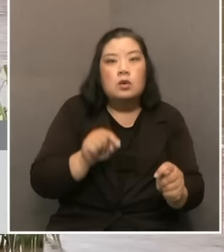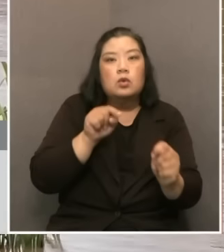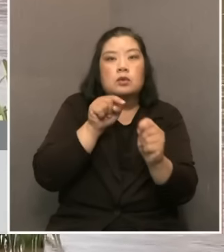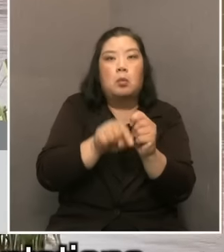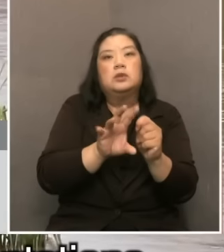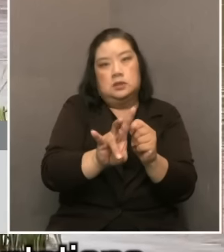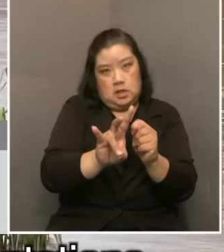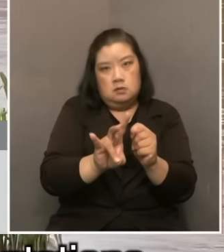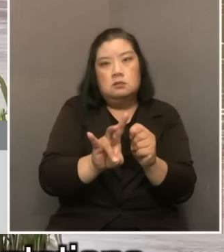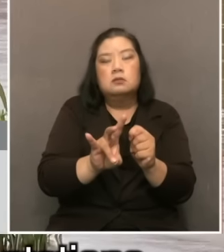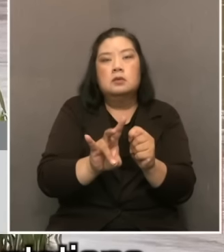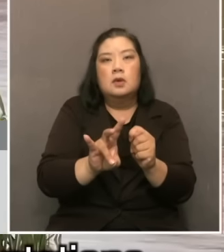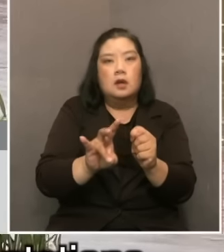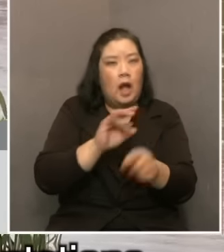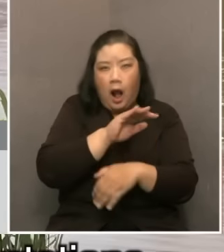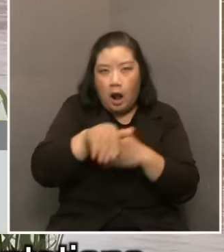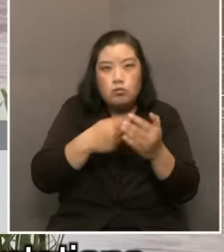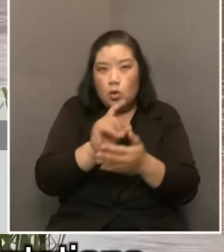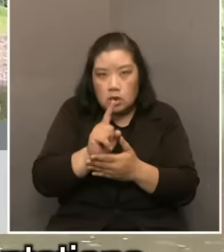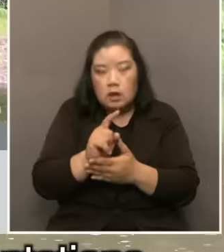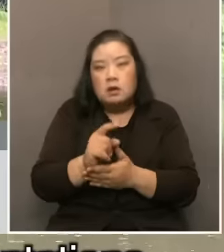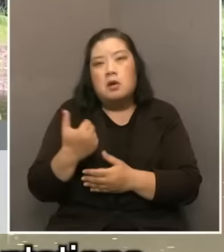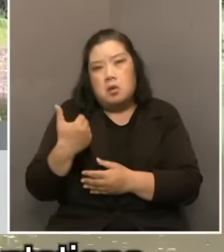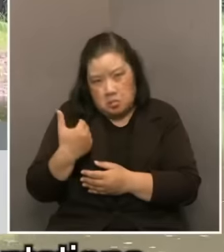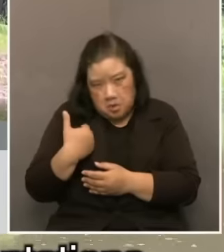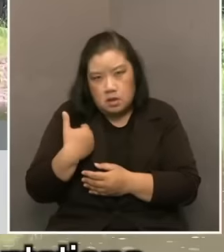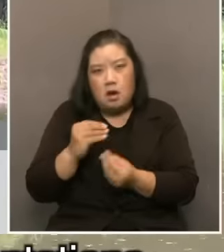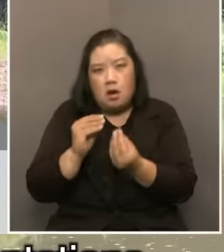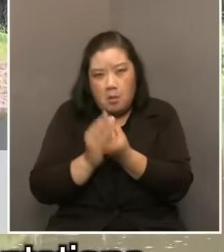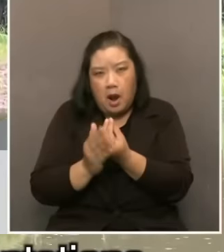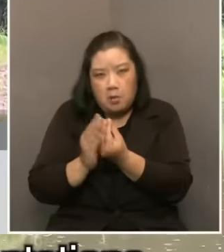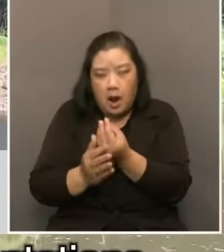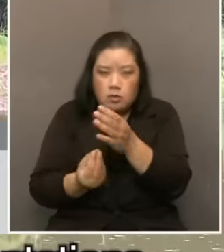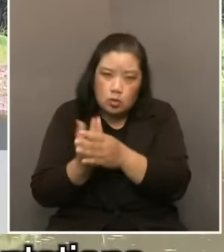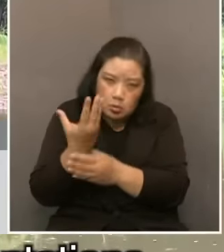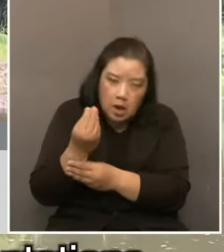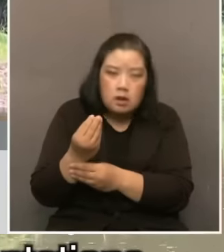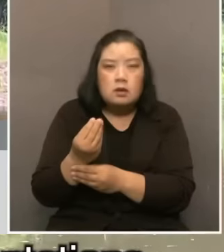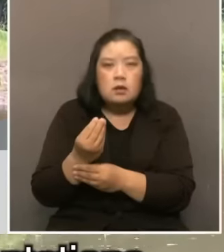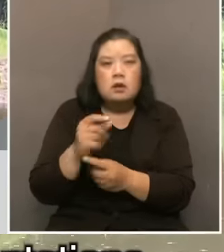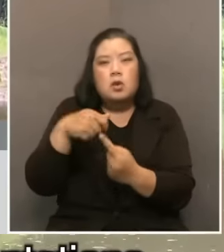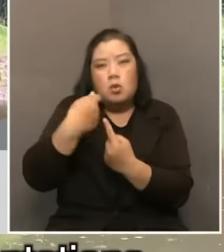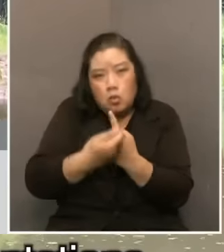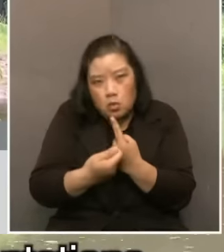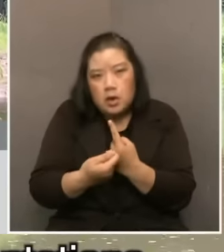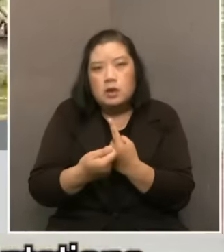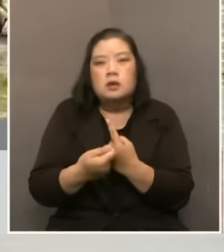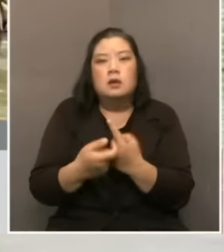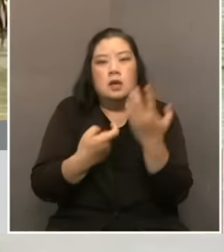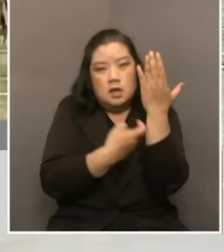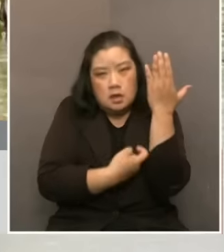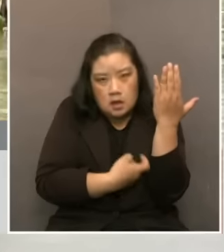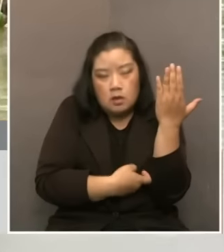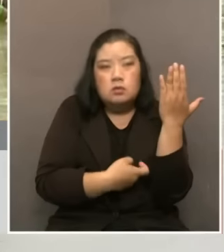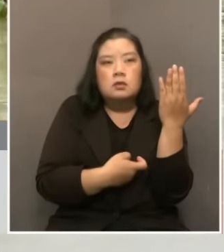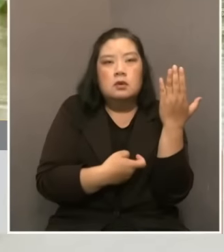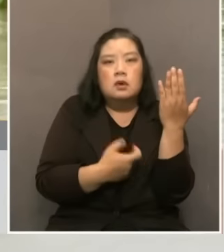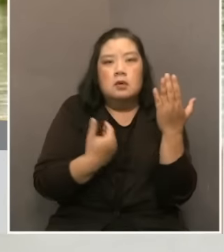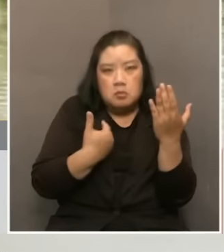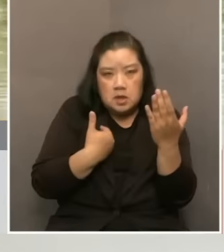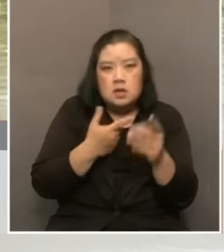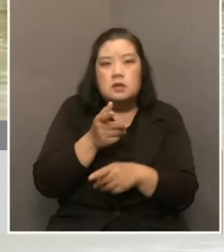หนองคายซึ่งส่วนใหญ่ใช้ปลูกพืชผักอายุสั้นค่ะสวนปาล์มสวนกล้วยมานานนับสัปดาห์แล้วรวมทั้งคอกเลี้ยง